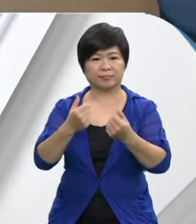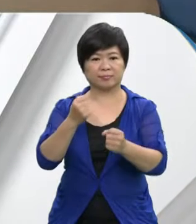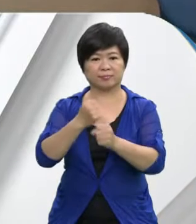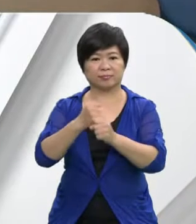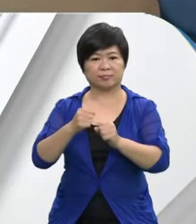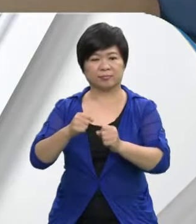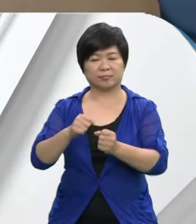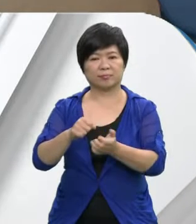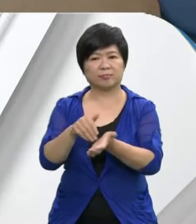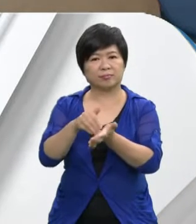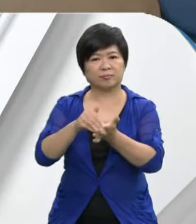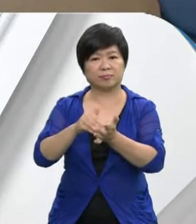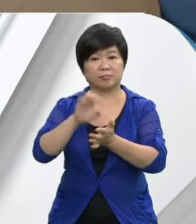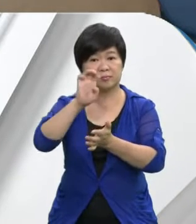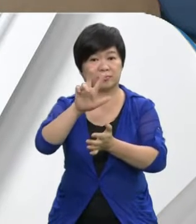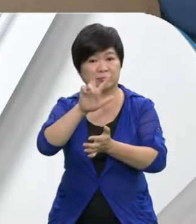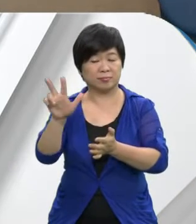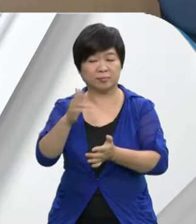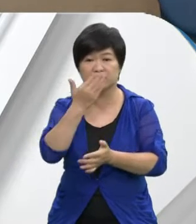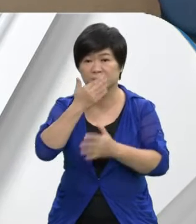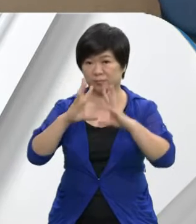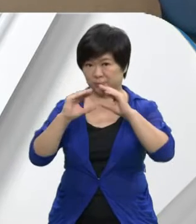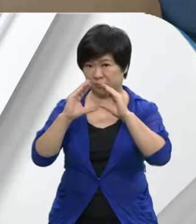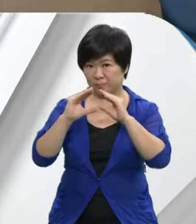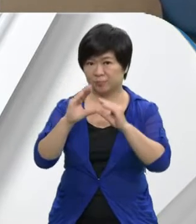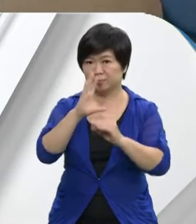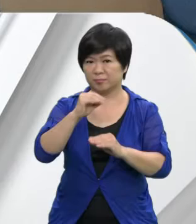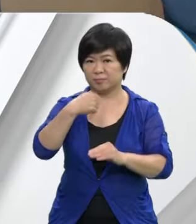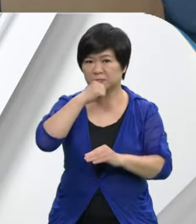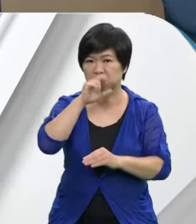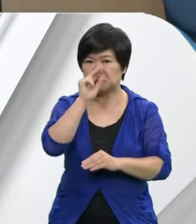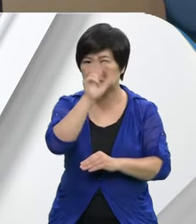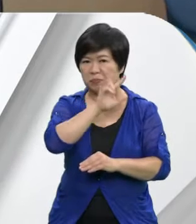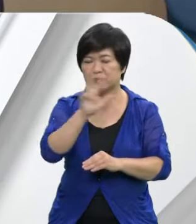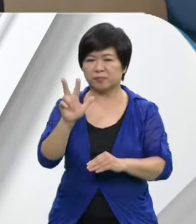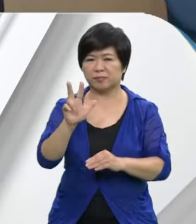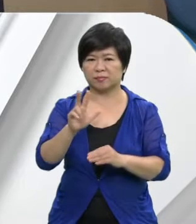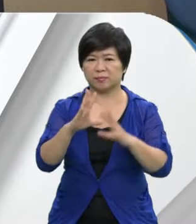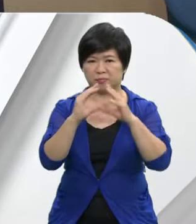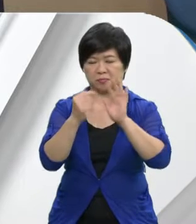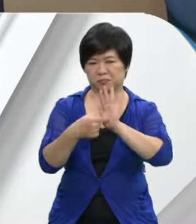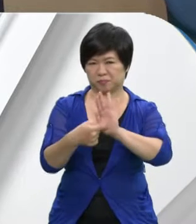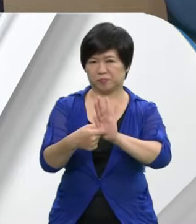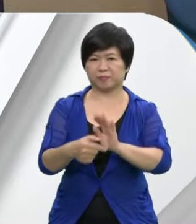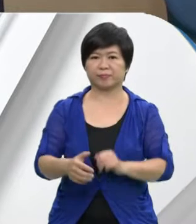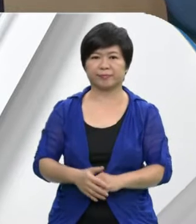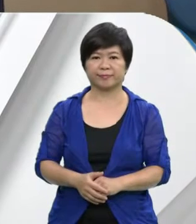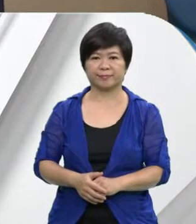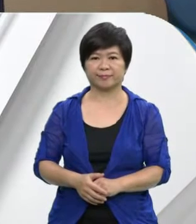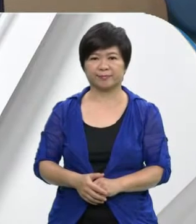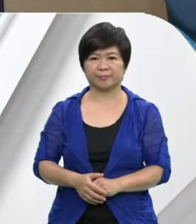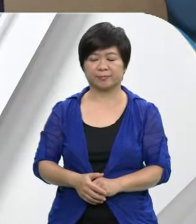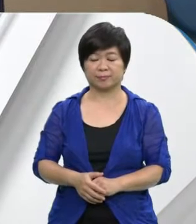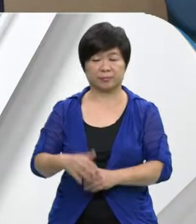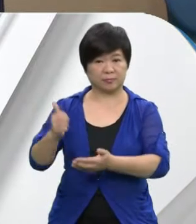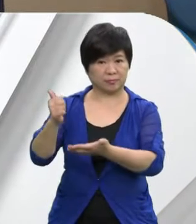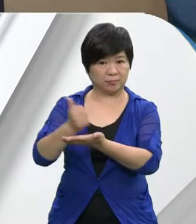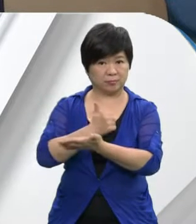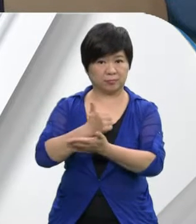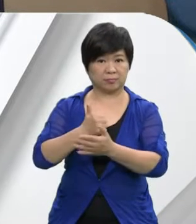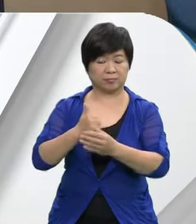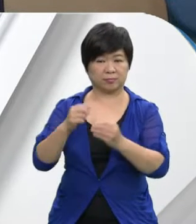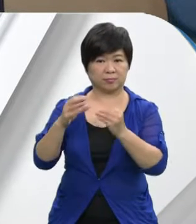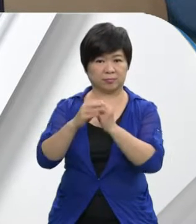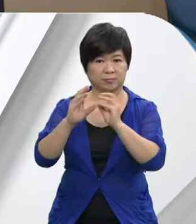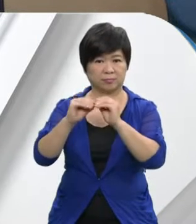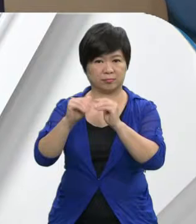欧啦，哦，做一些甜面包啦，这个把台湾的一些特色面包表现出来。那么进口呢，小麦它